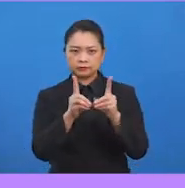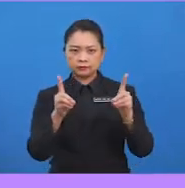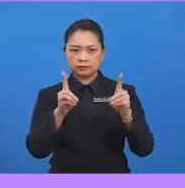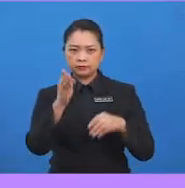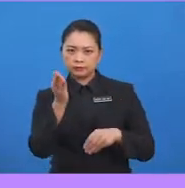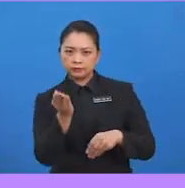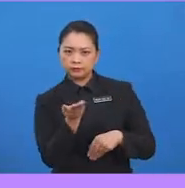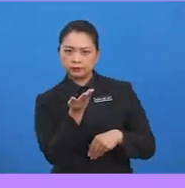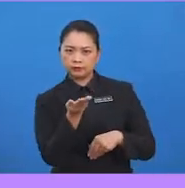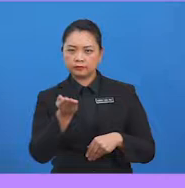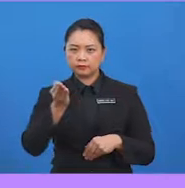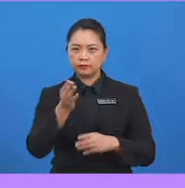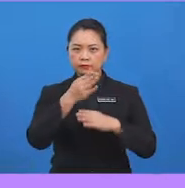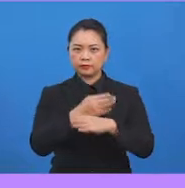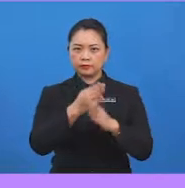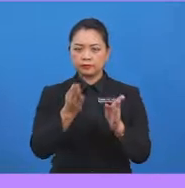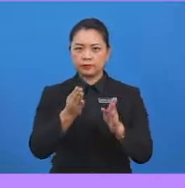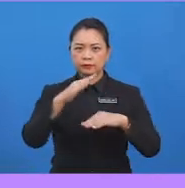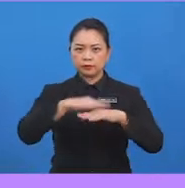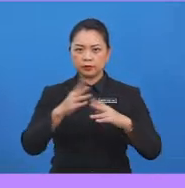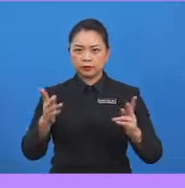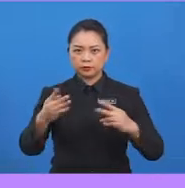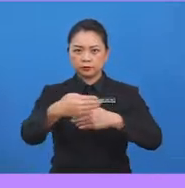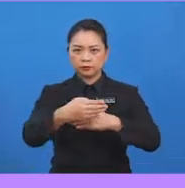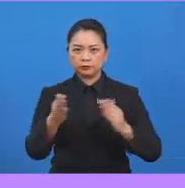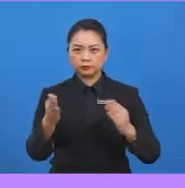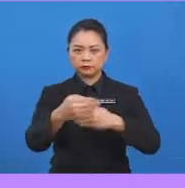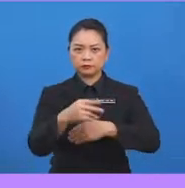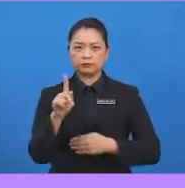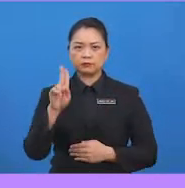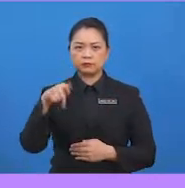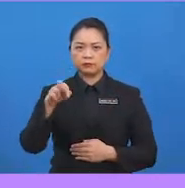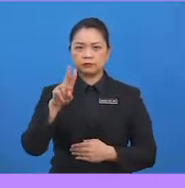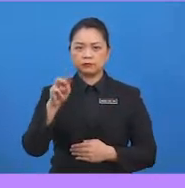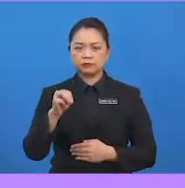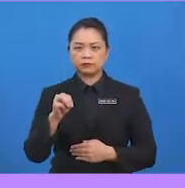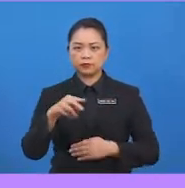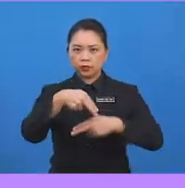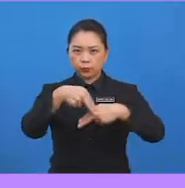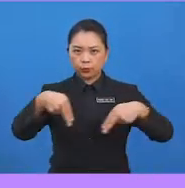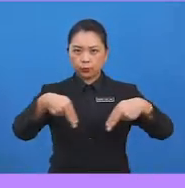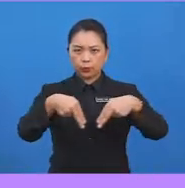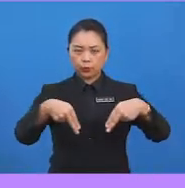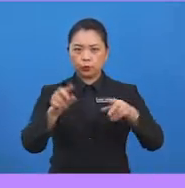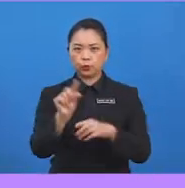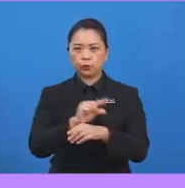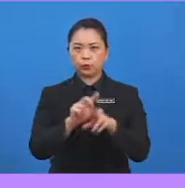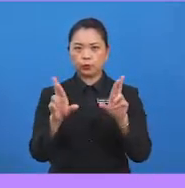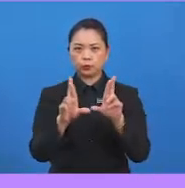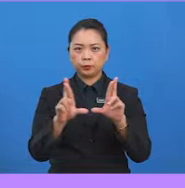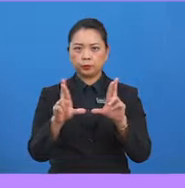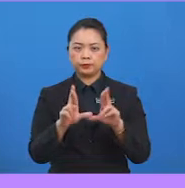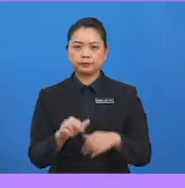pada permukaan bungkah kuprum diperhati dan diukur dengan menggunakan pembaris.